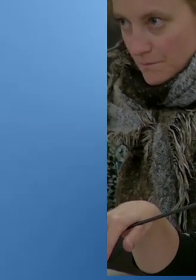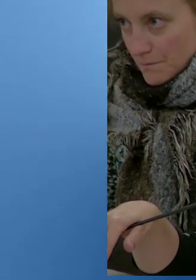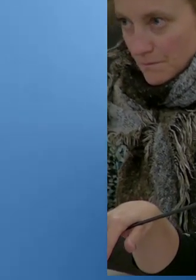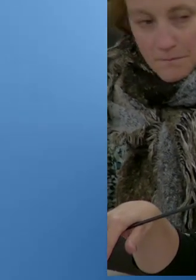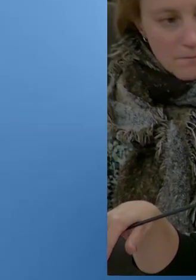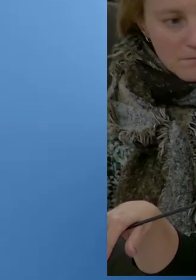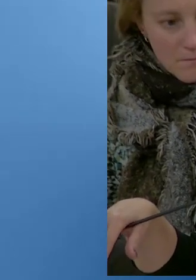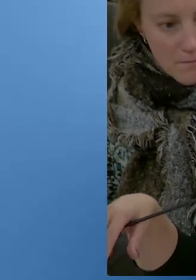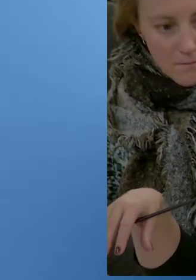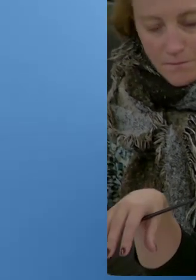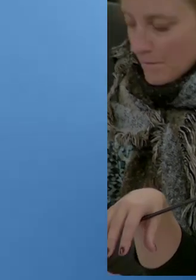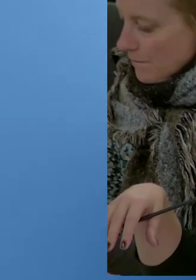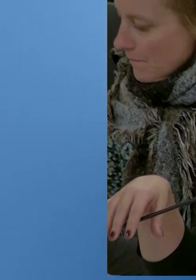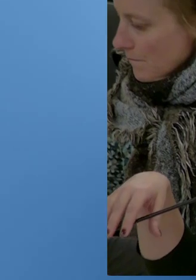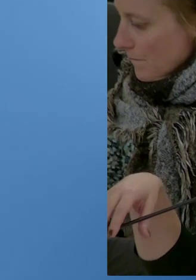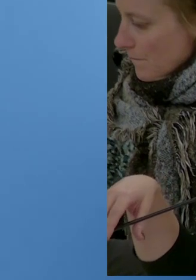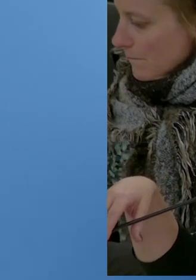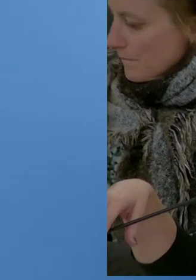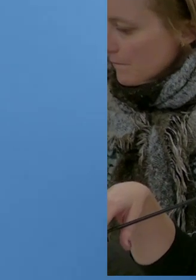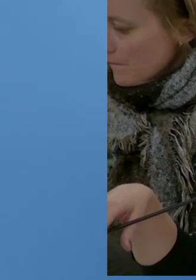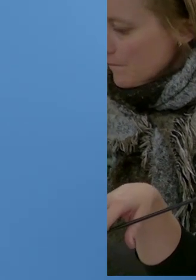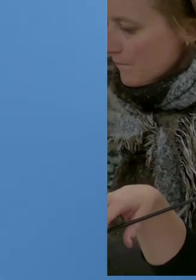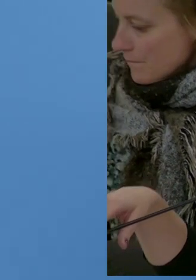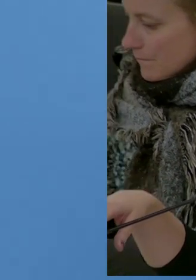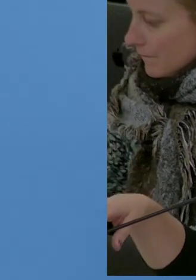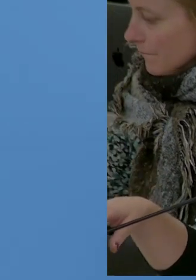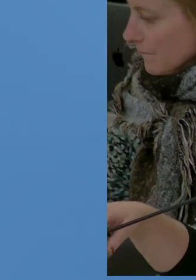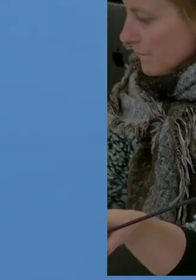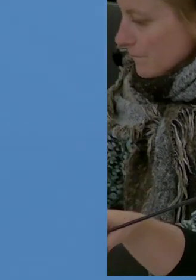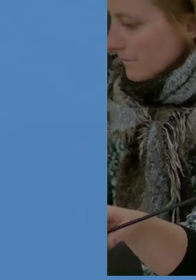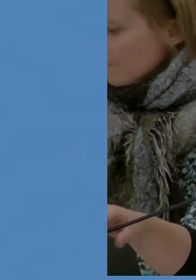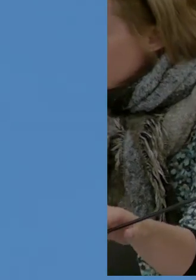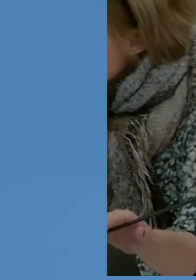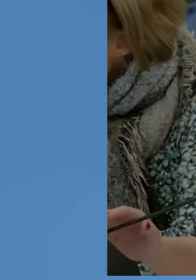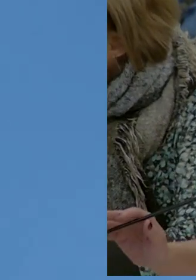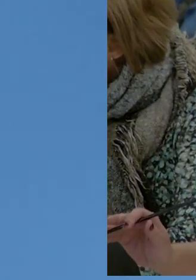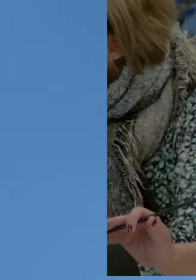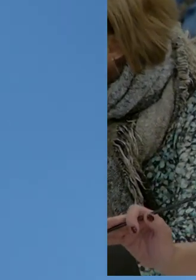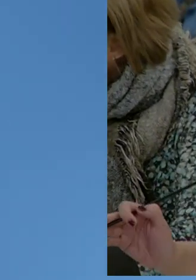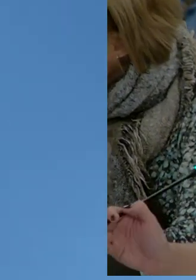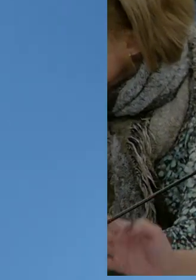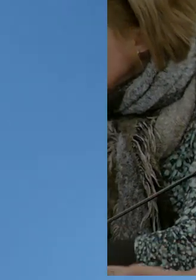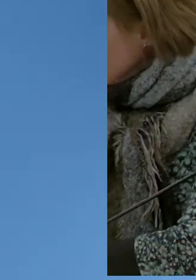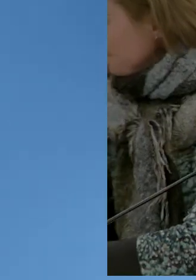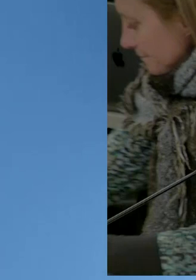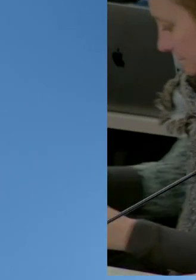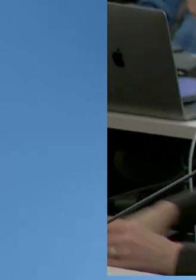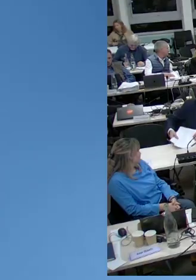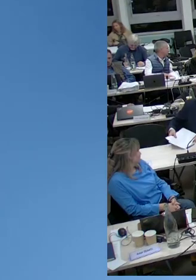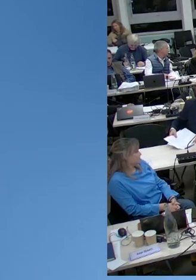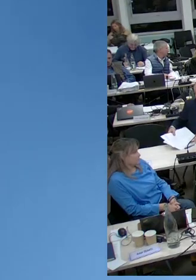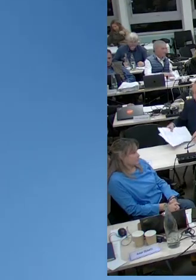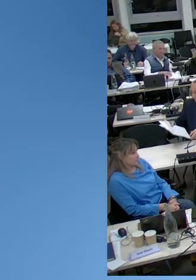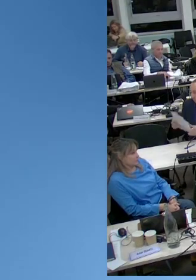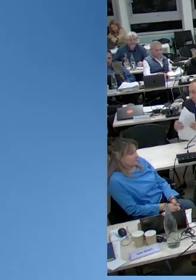suis pas substitut des adjoints ou des conseillers municipaux de la majorité donc donc notre groupe quitte la salle merci Ben que votre groupe de